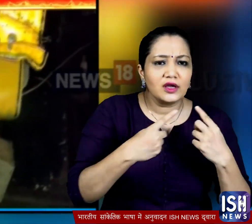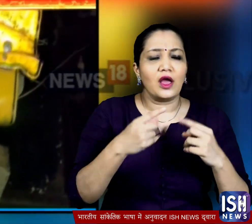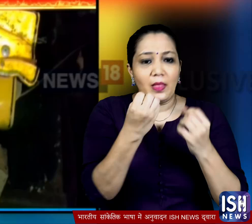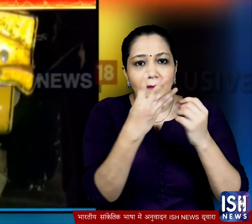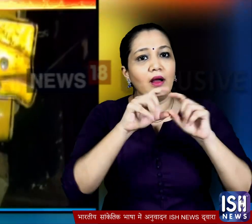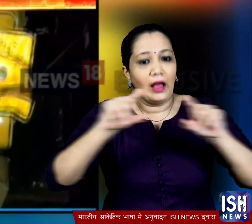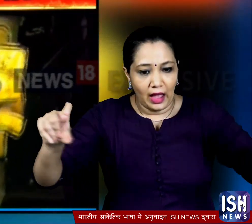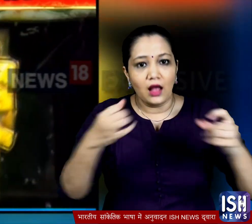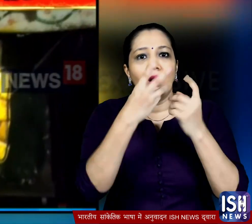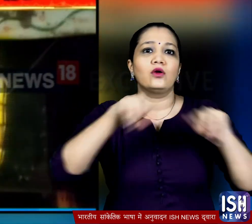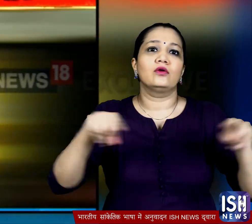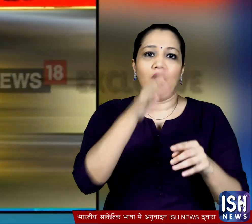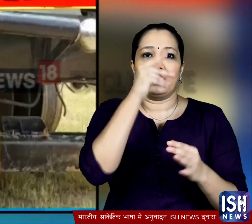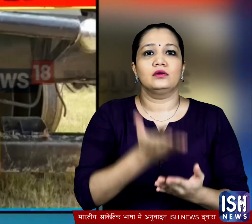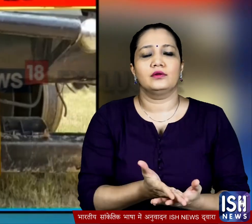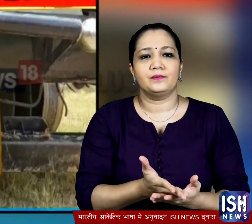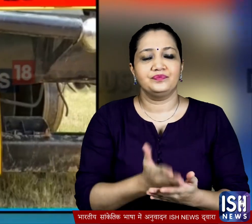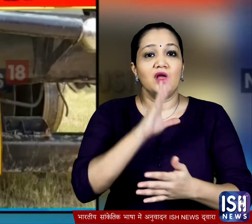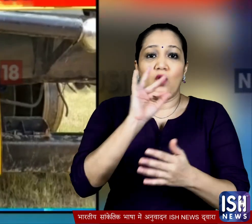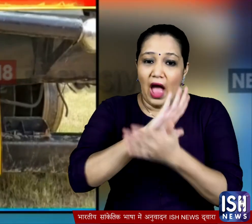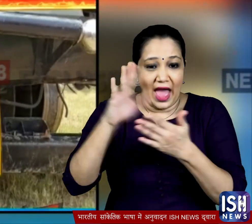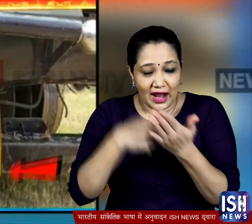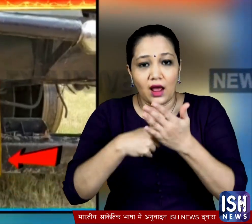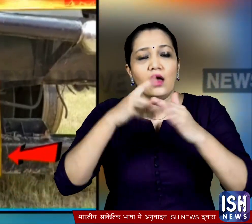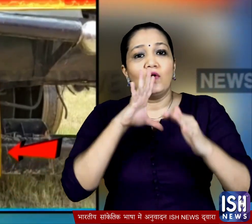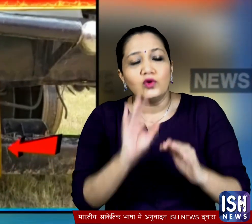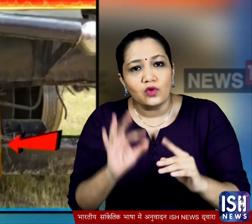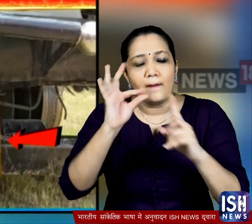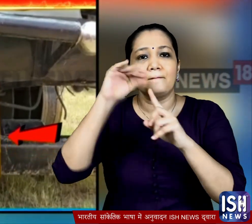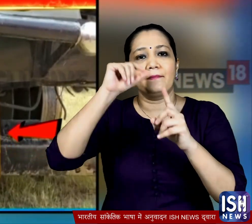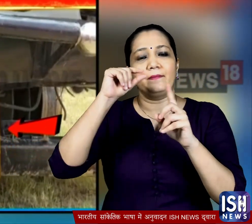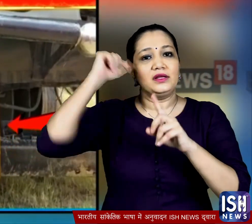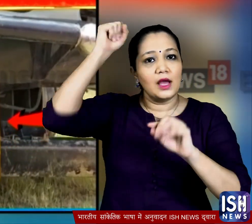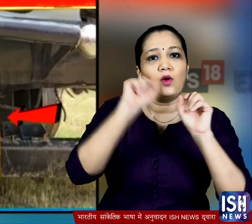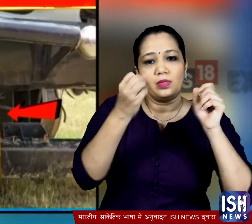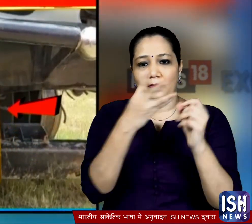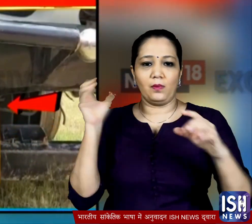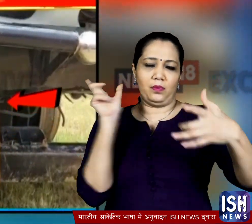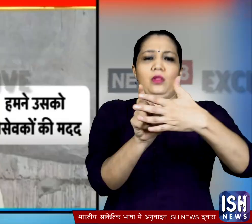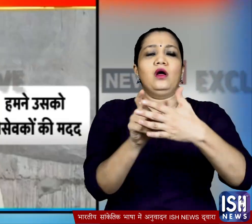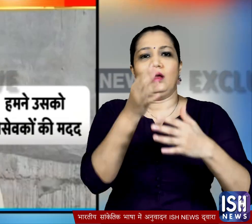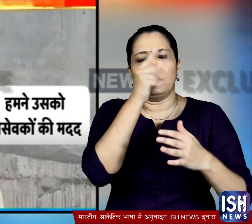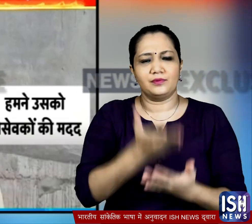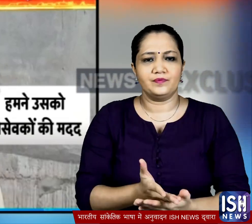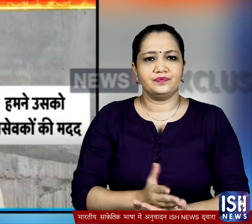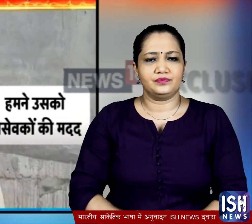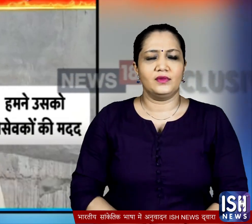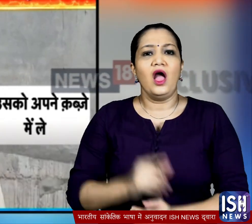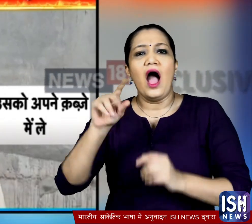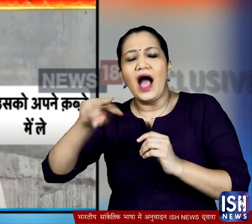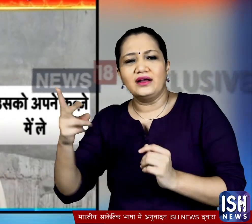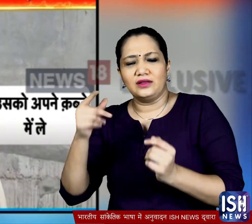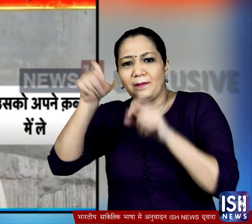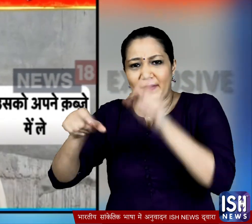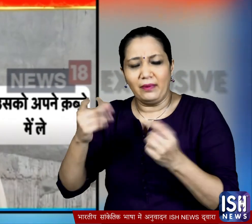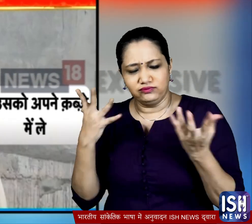गई तो उसकी नंबर प्लेट भी नकली मिली। नंबर था हरियाणा का, लेकिन उस पर पंजाब की फर्जी नंबर प्लेट लगा दी गई थी। हमने उसको गौ सेवकों की मदद